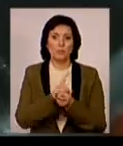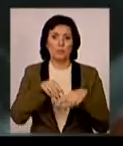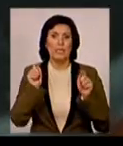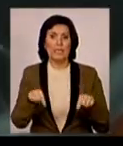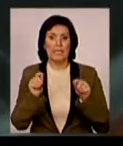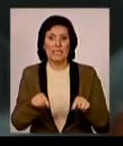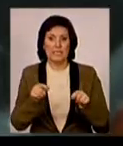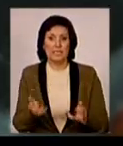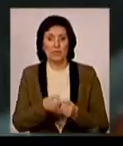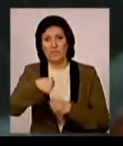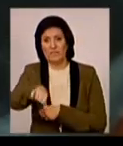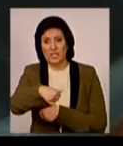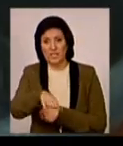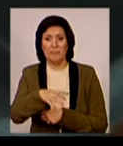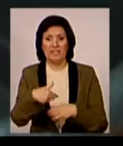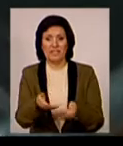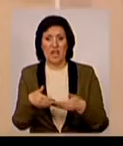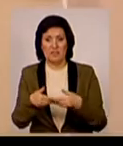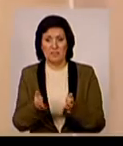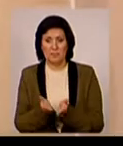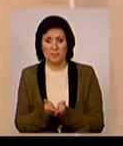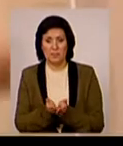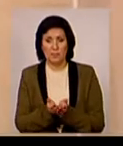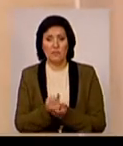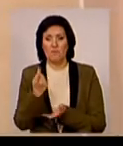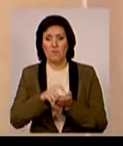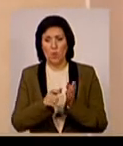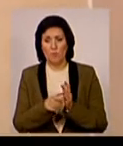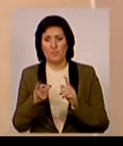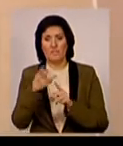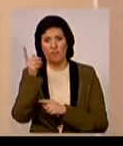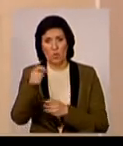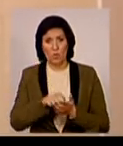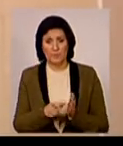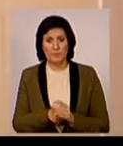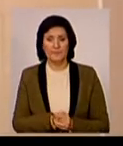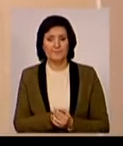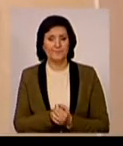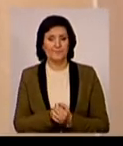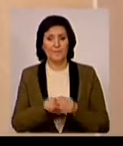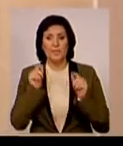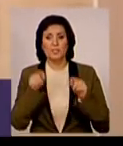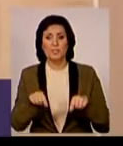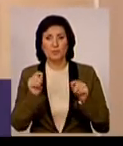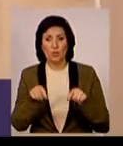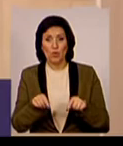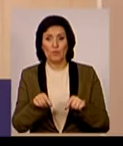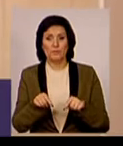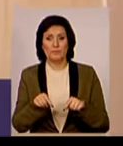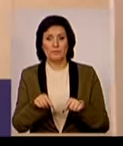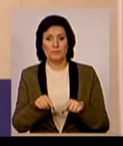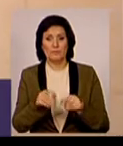лити. Рятуються відрами і тазиками. В одній кімнаті і в другій. Тече, тут стояла